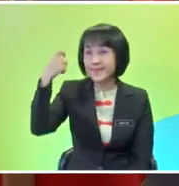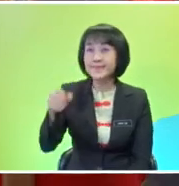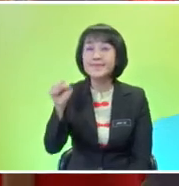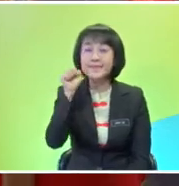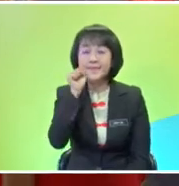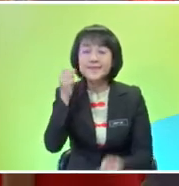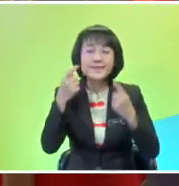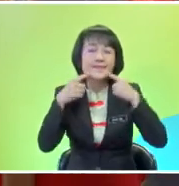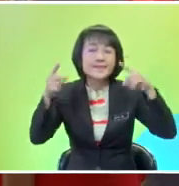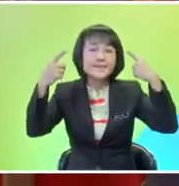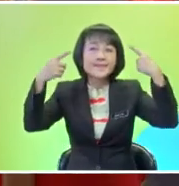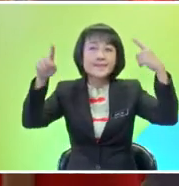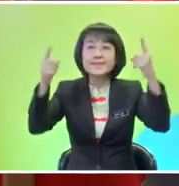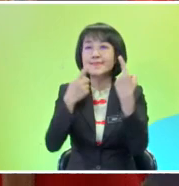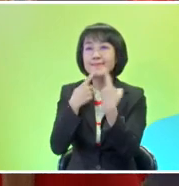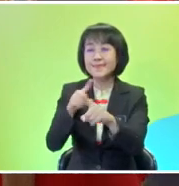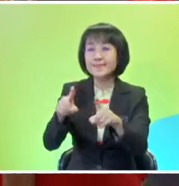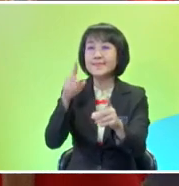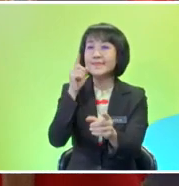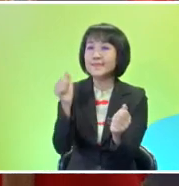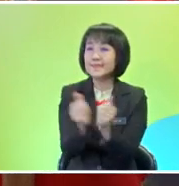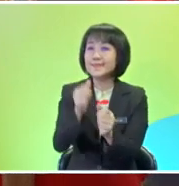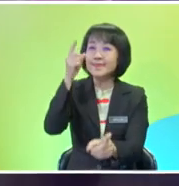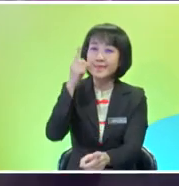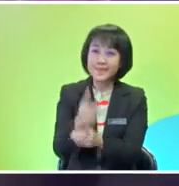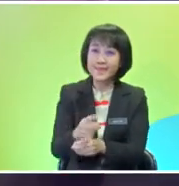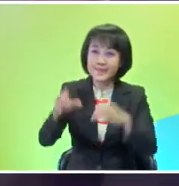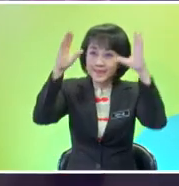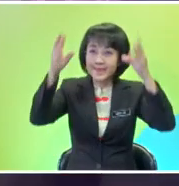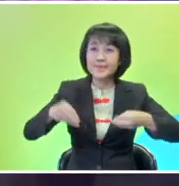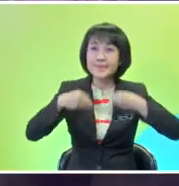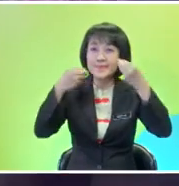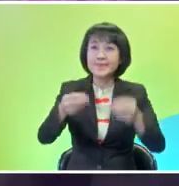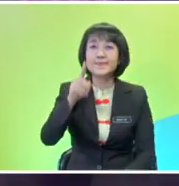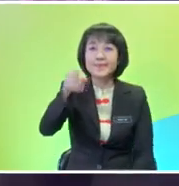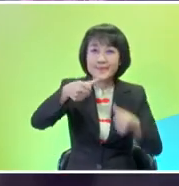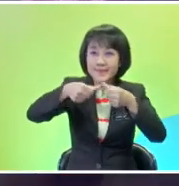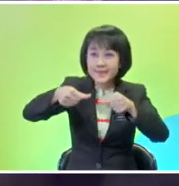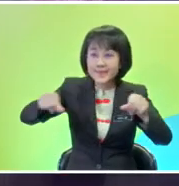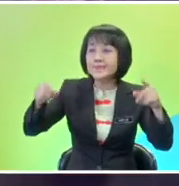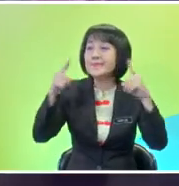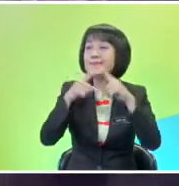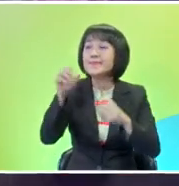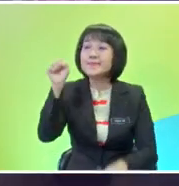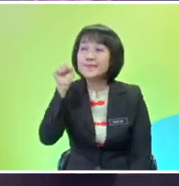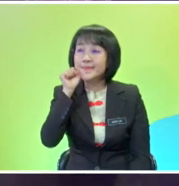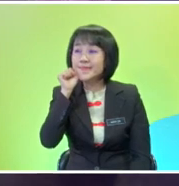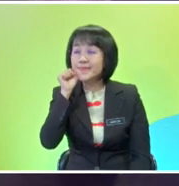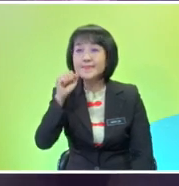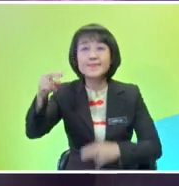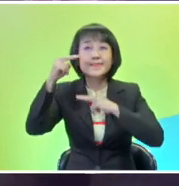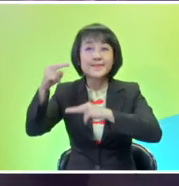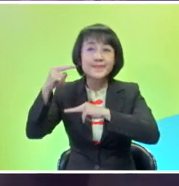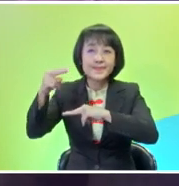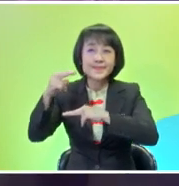berjaya jawab dengan tepat Cikgu nak bagi satu stiker dekat Kakak Mira sebagai ganjaran tah